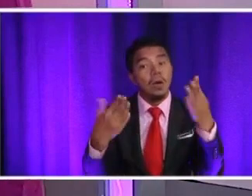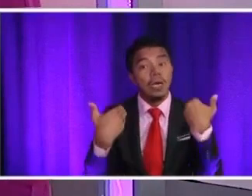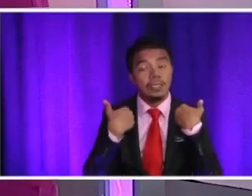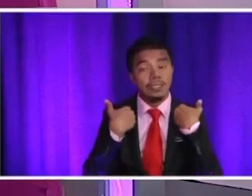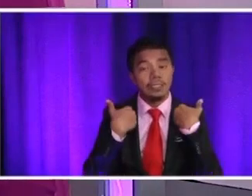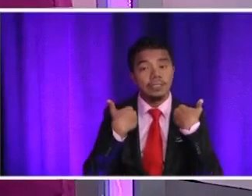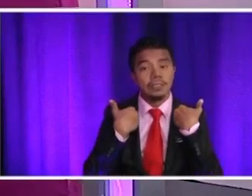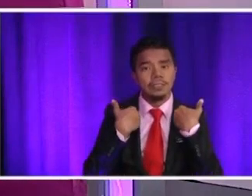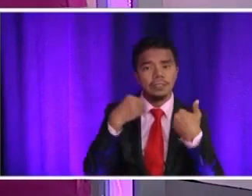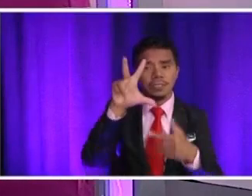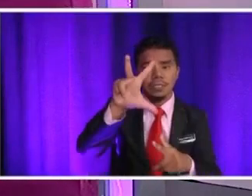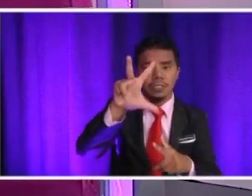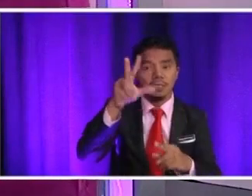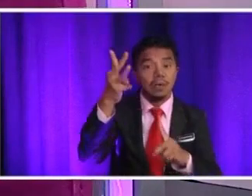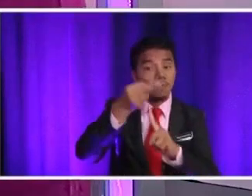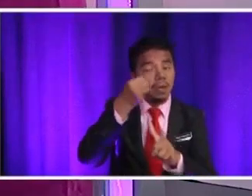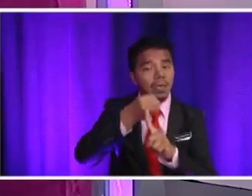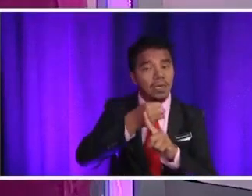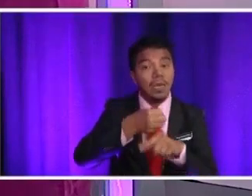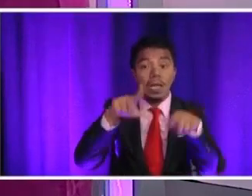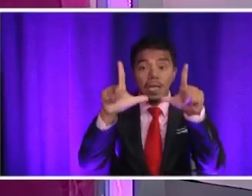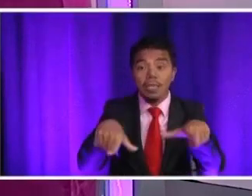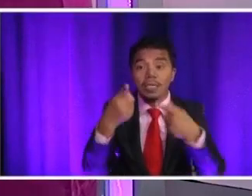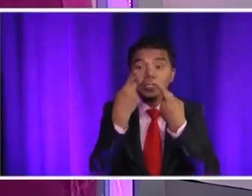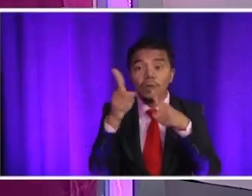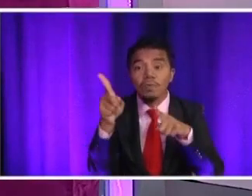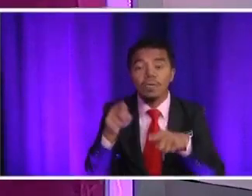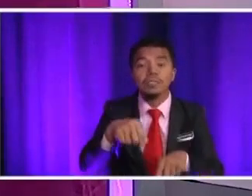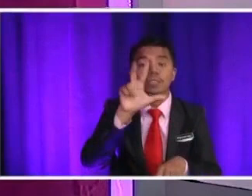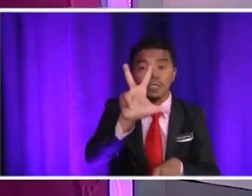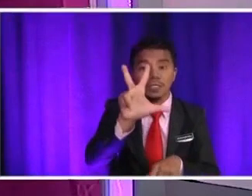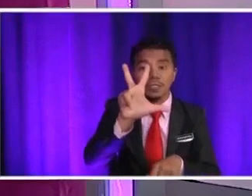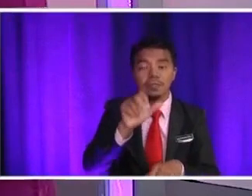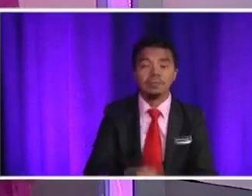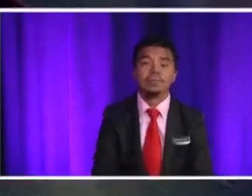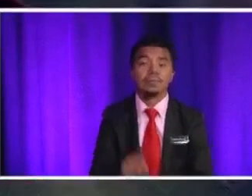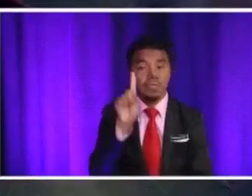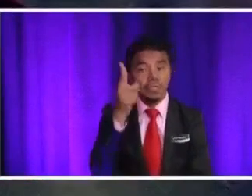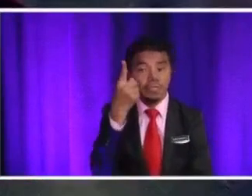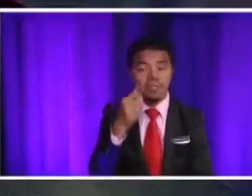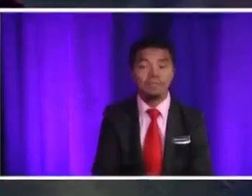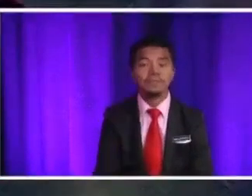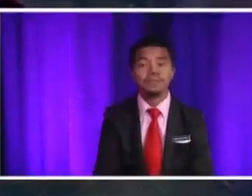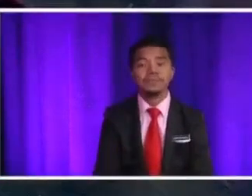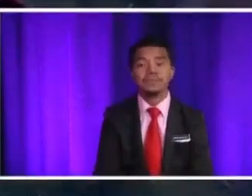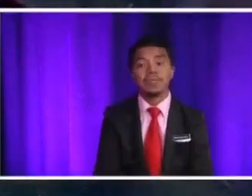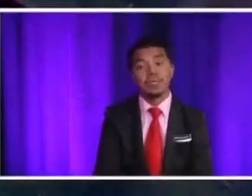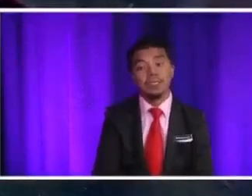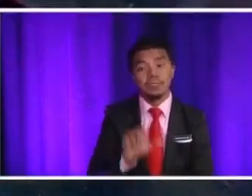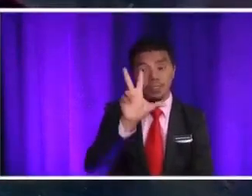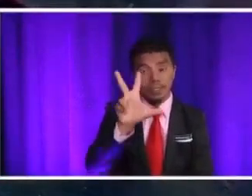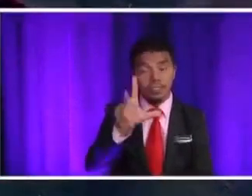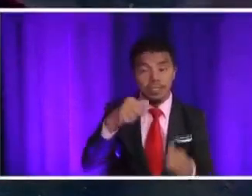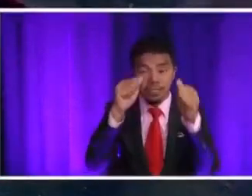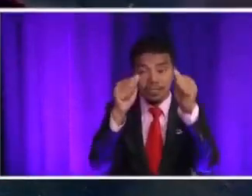tiga, ruang sahaja, beri tiga sahaja. Tak perlu beli lebih. Okay. Baik, Cikgu. Okay. Ini tiga agensi kerajaan dalam bidang